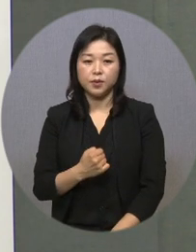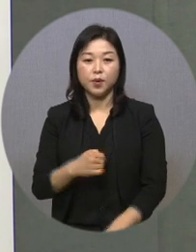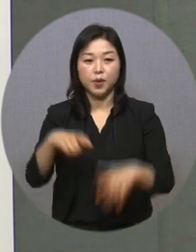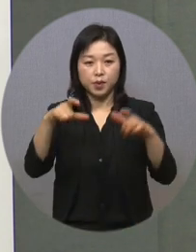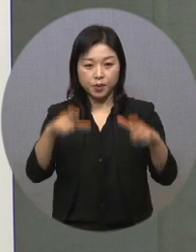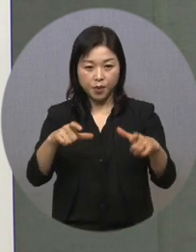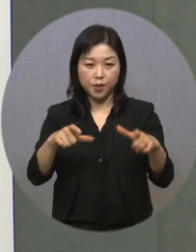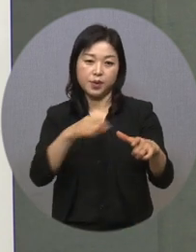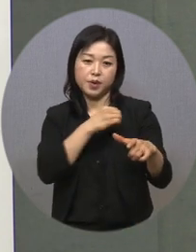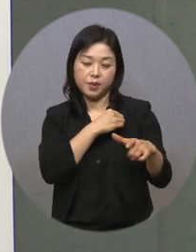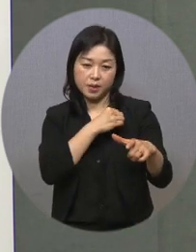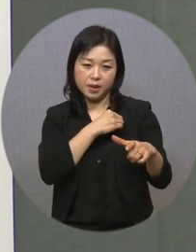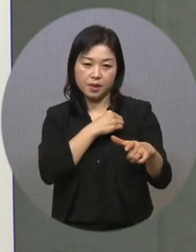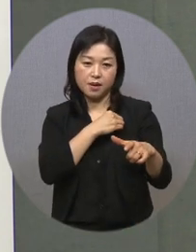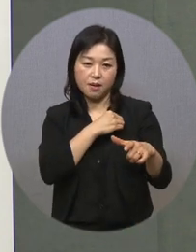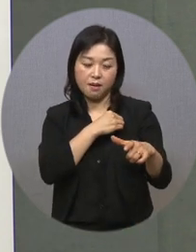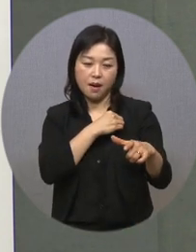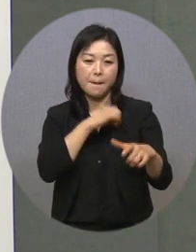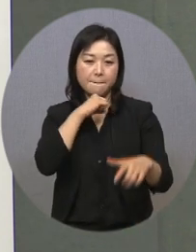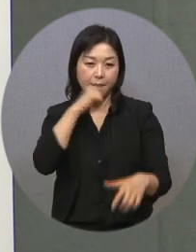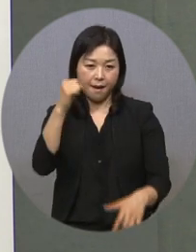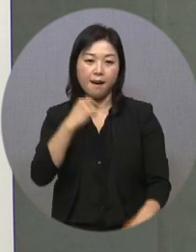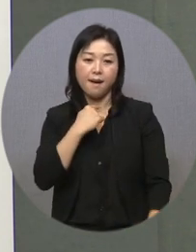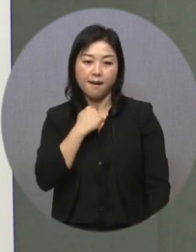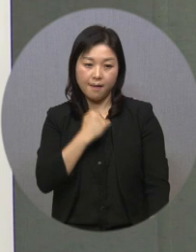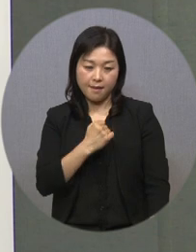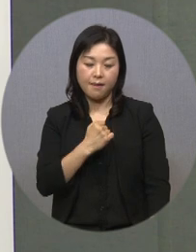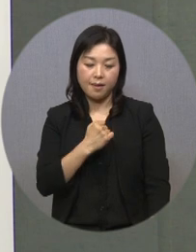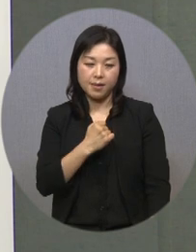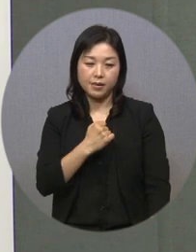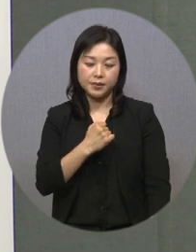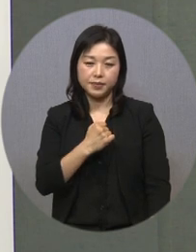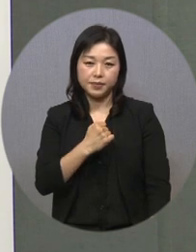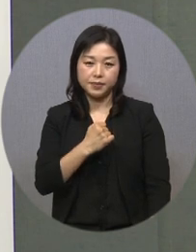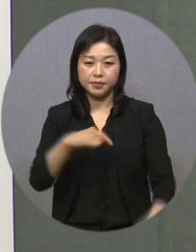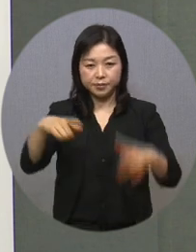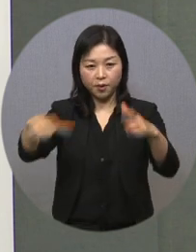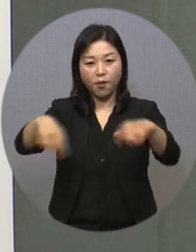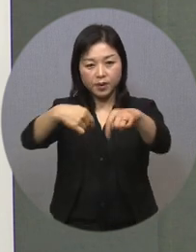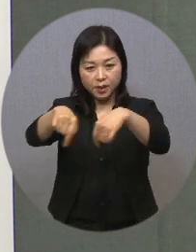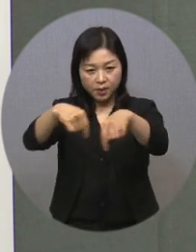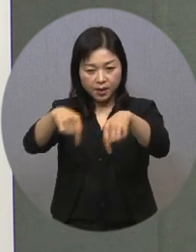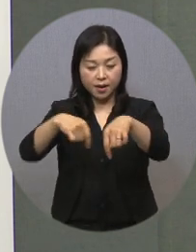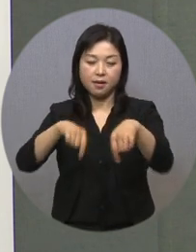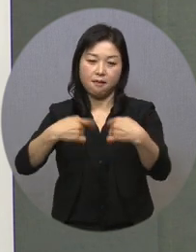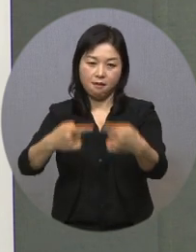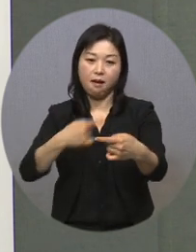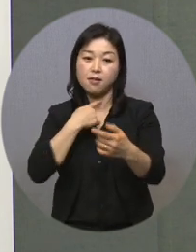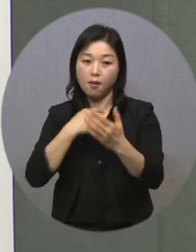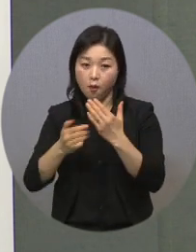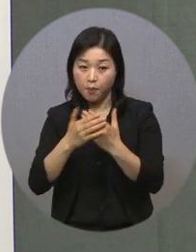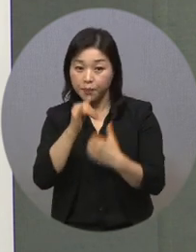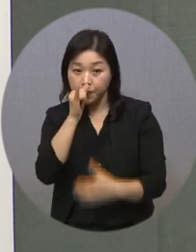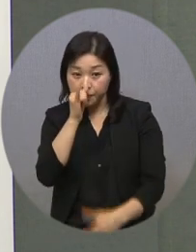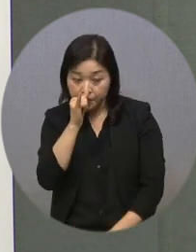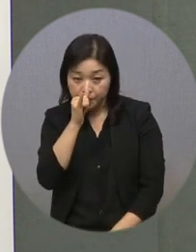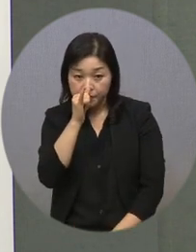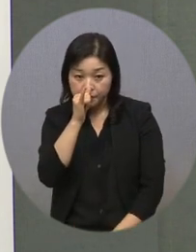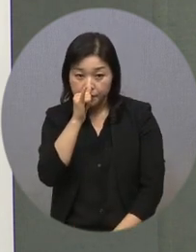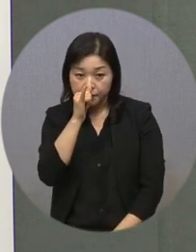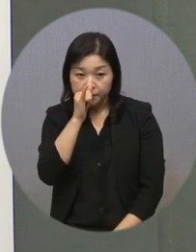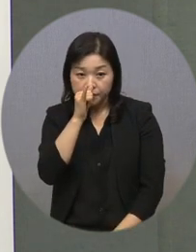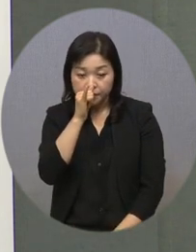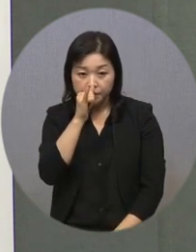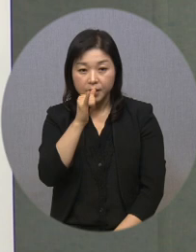또 선출이 돼서 당선이 돼가지고 예, 도정에 참여도 해보시고 뭐 등등